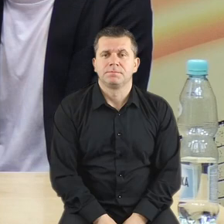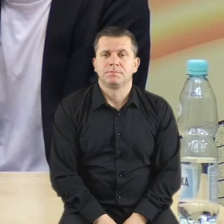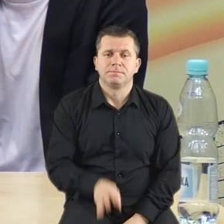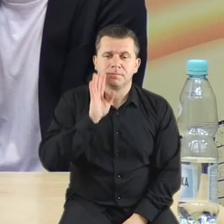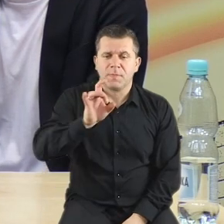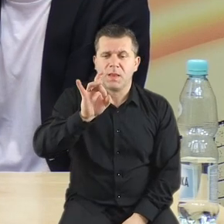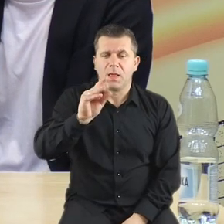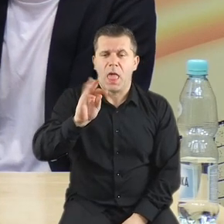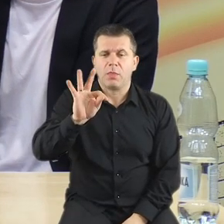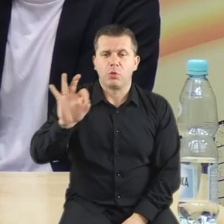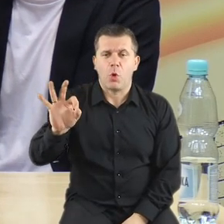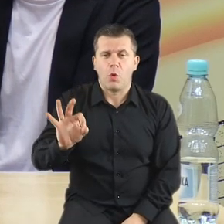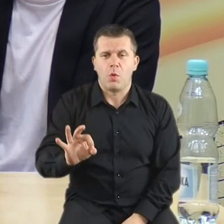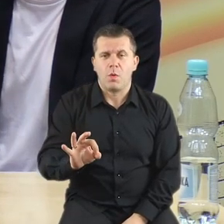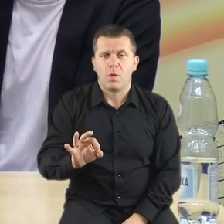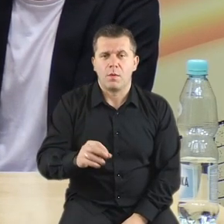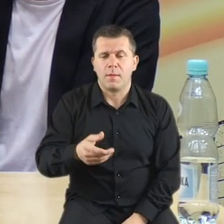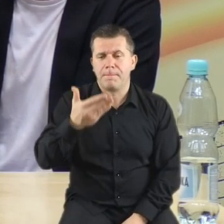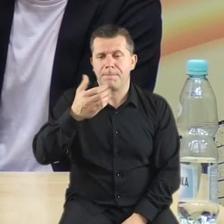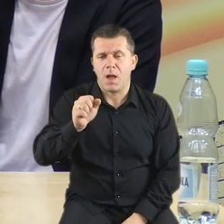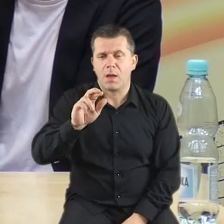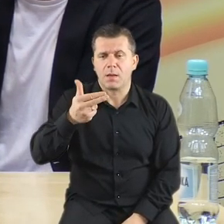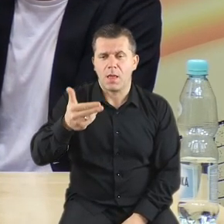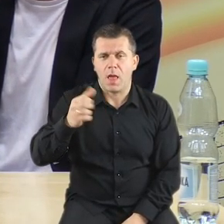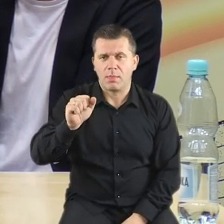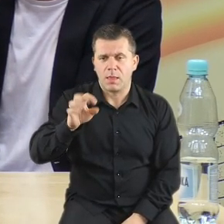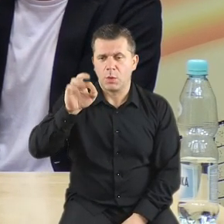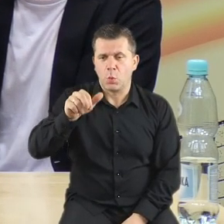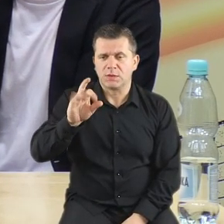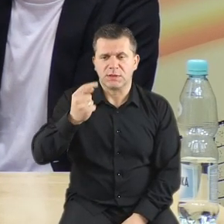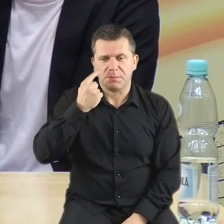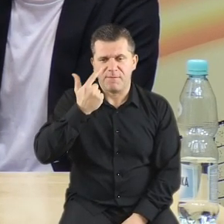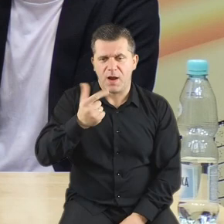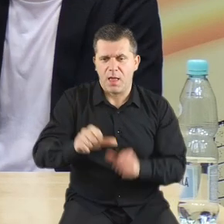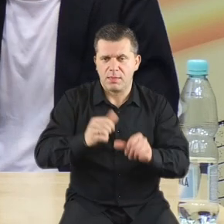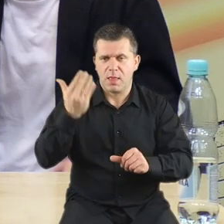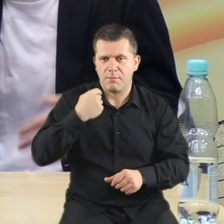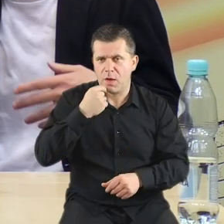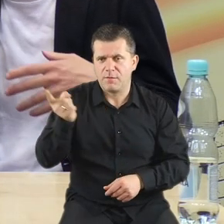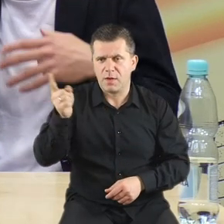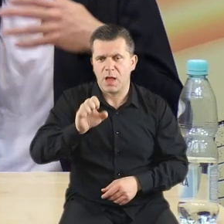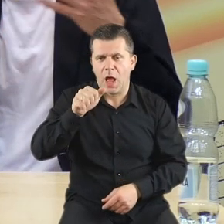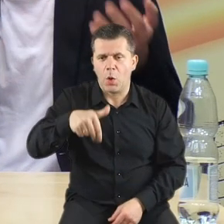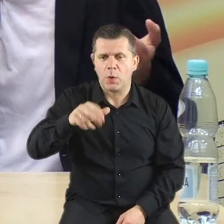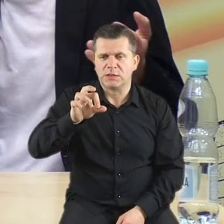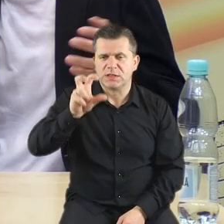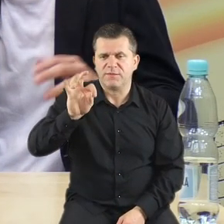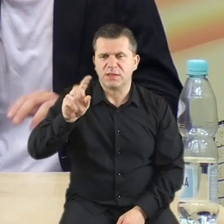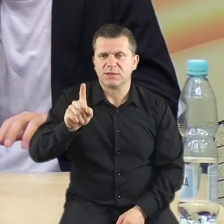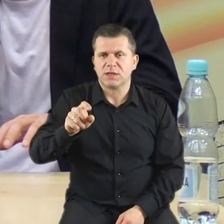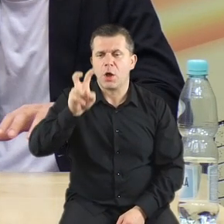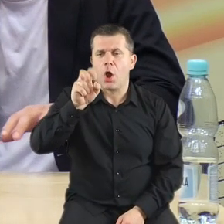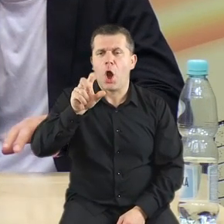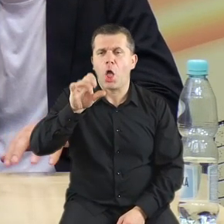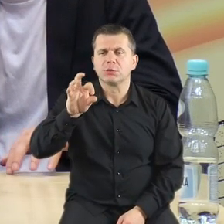Getto ławkowe, czy tak jak pięknie powiedział Marian Turski właśnie 2 lata temu chyba w Auschwitz, że Holokaust nie spadł z nieba.